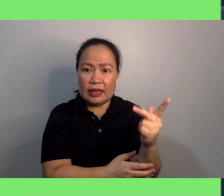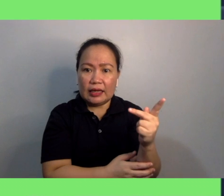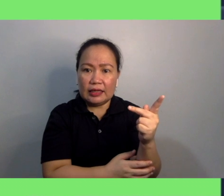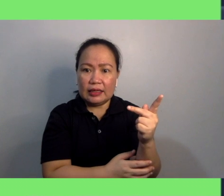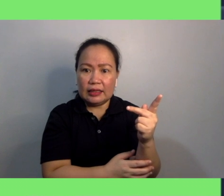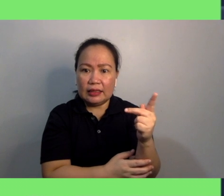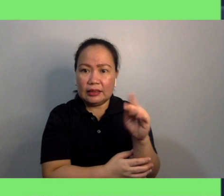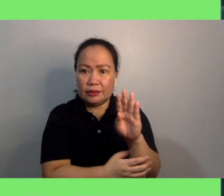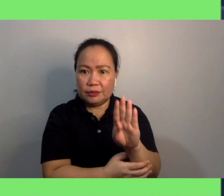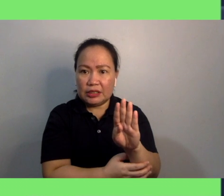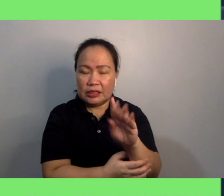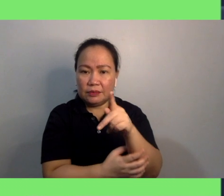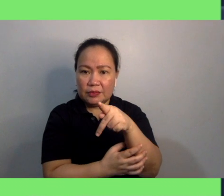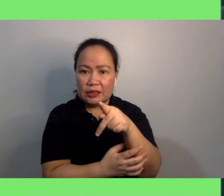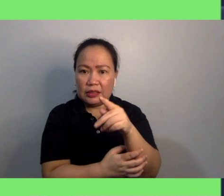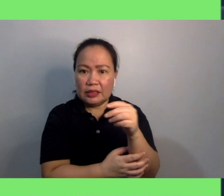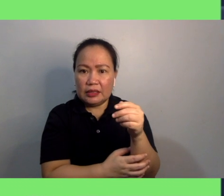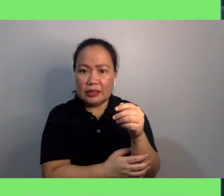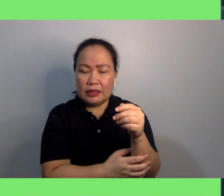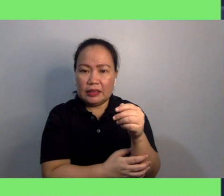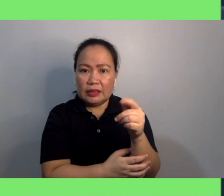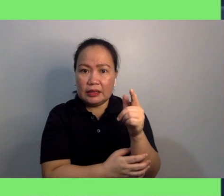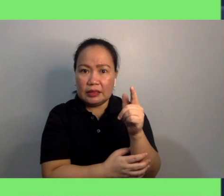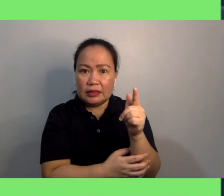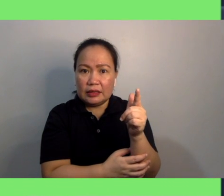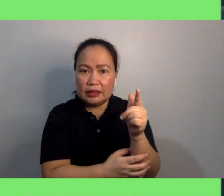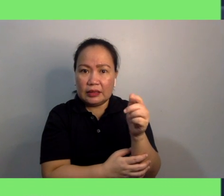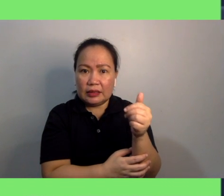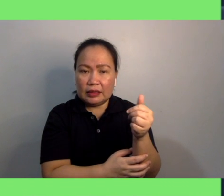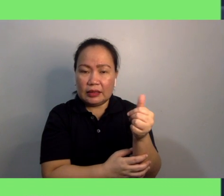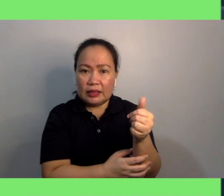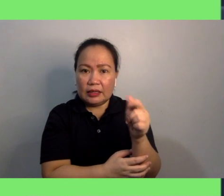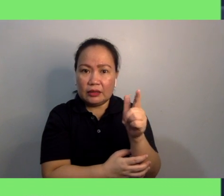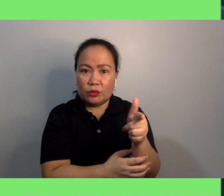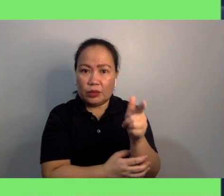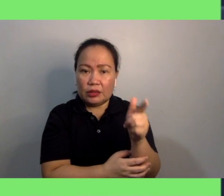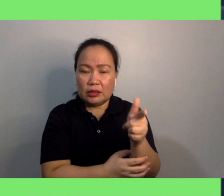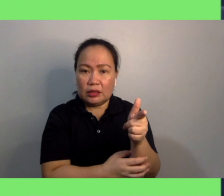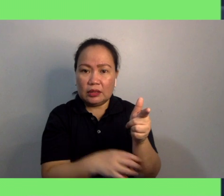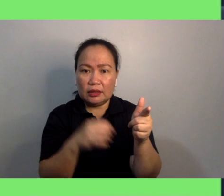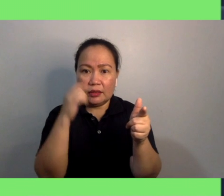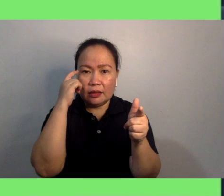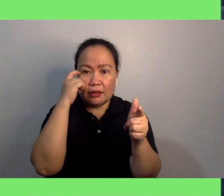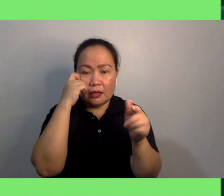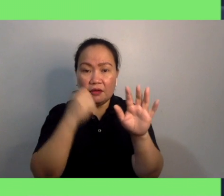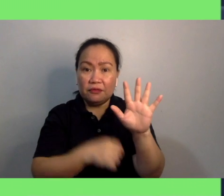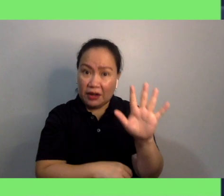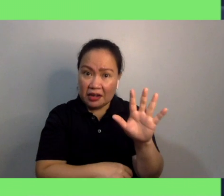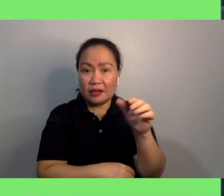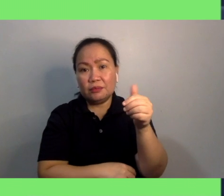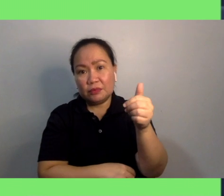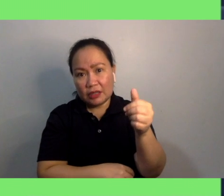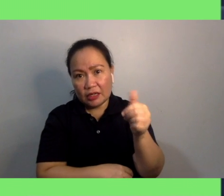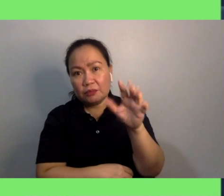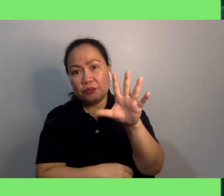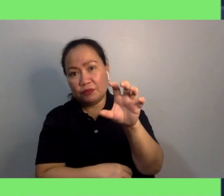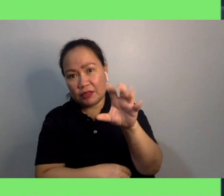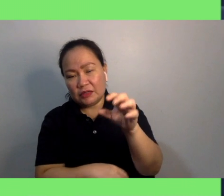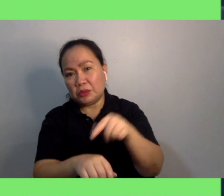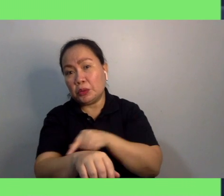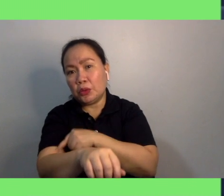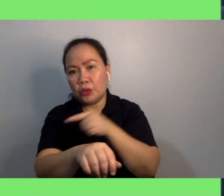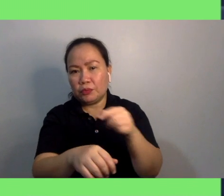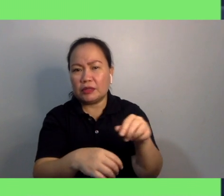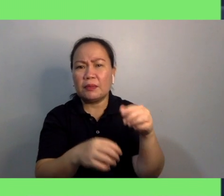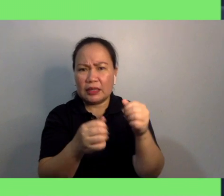So, KBP, we have 10, 20, 30. Pwede mo bilangin kung by 5, 5, 10, kaya lang mas